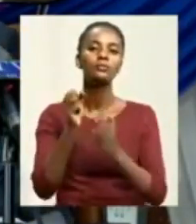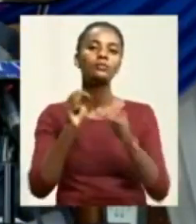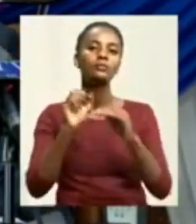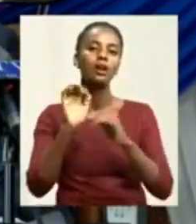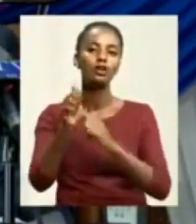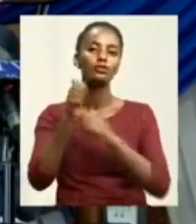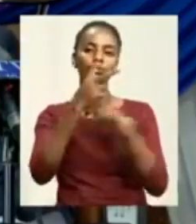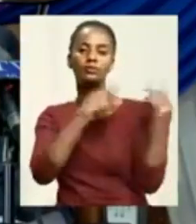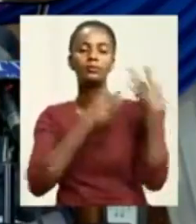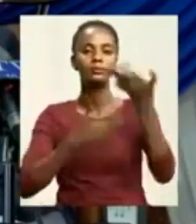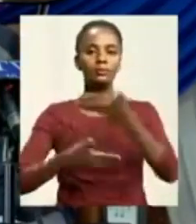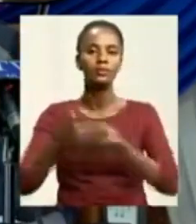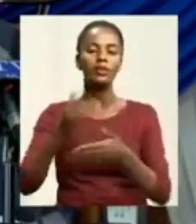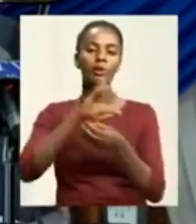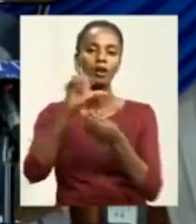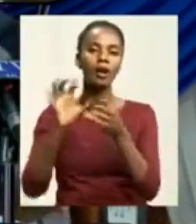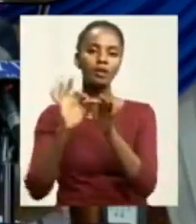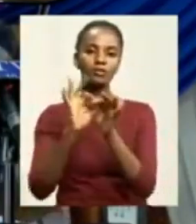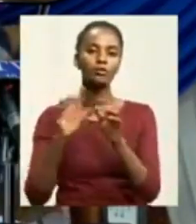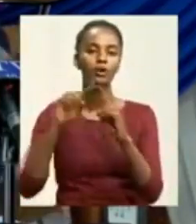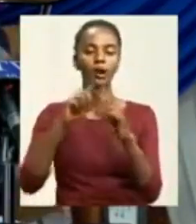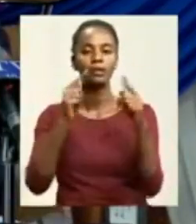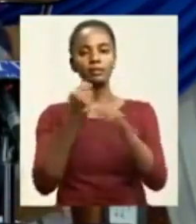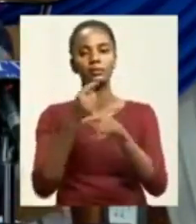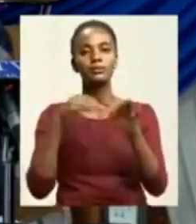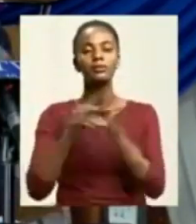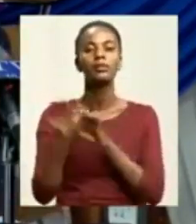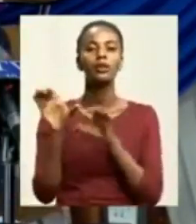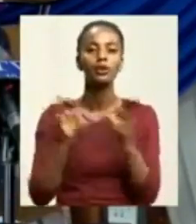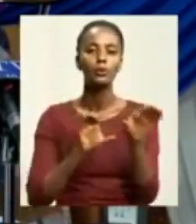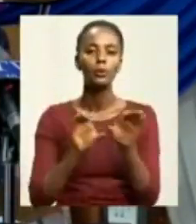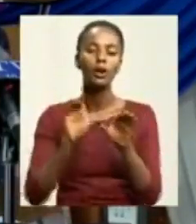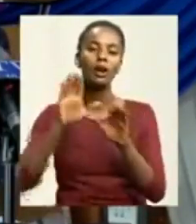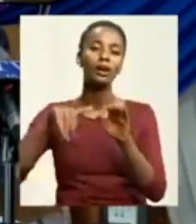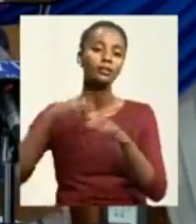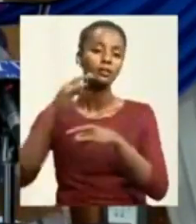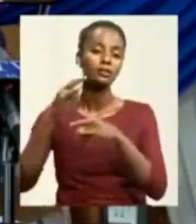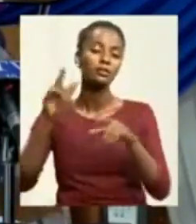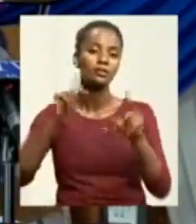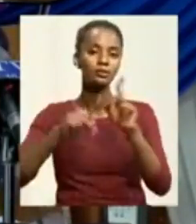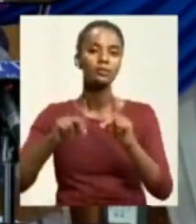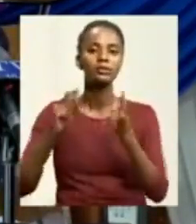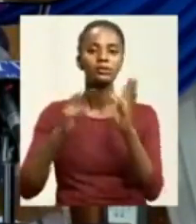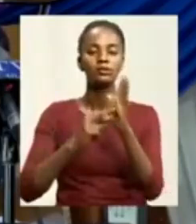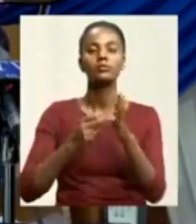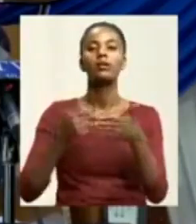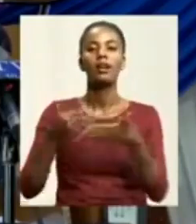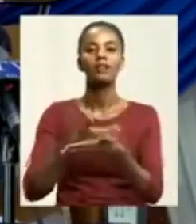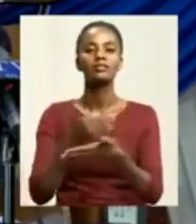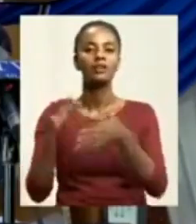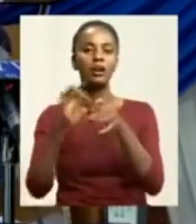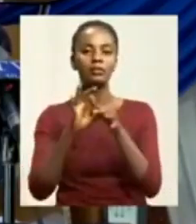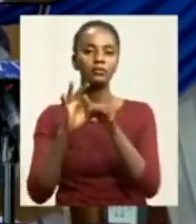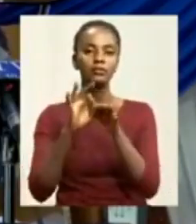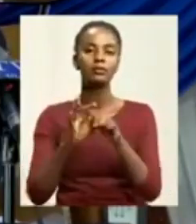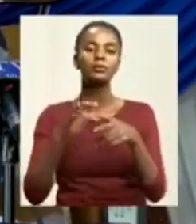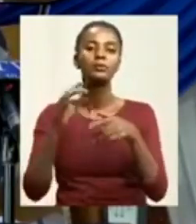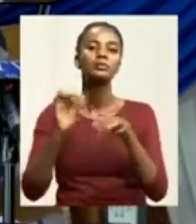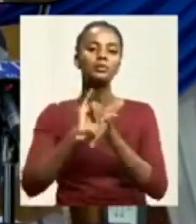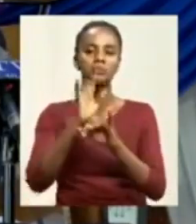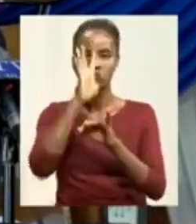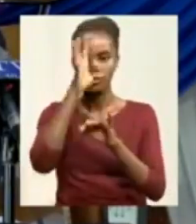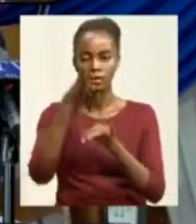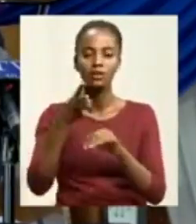የራሱን ስልጣን ተረክቦ ክልል አደራጅቶ ወደ ተግባር እንዲገባ ተደርጓል። ለቀሪ ህዝቦችም በህግ አግባብ በአዳዲስ አደረጃጀቶች ሂደት እንዲፈጠር